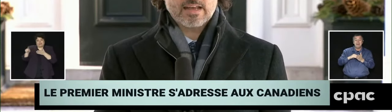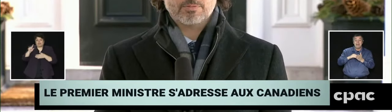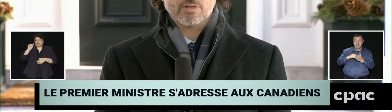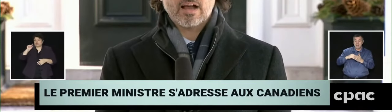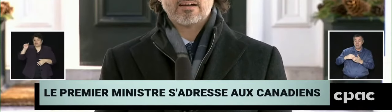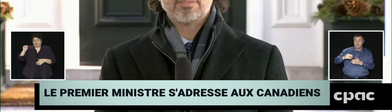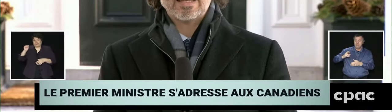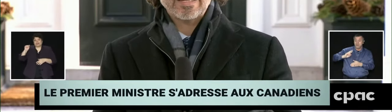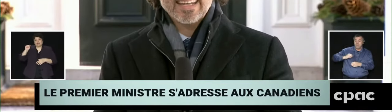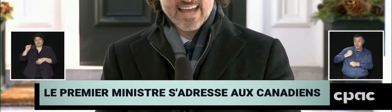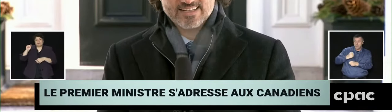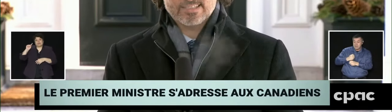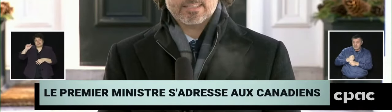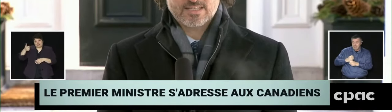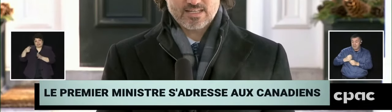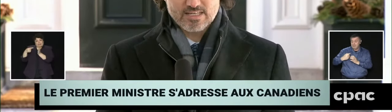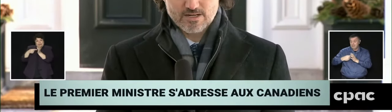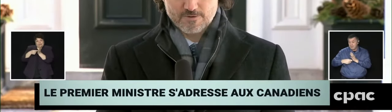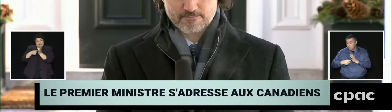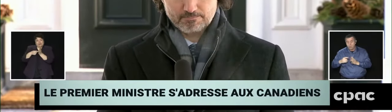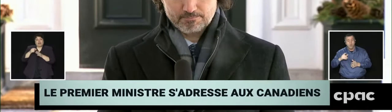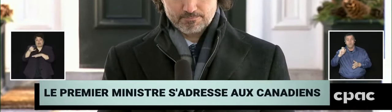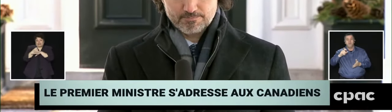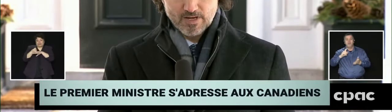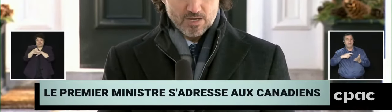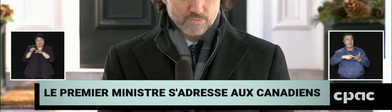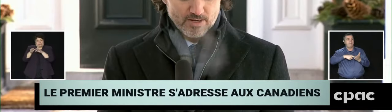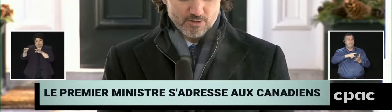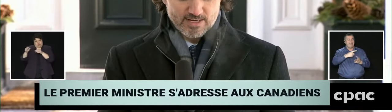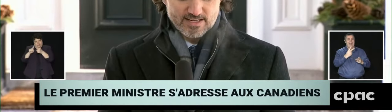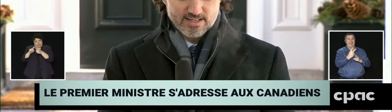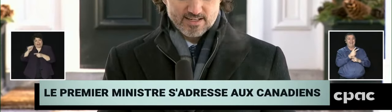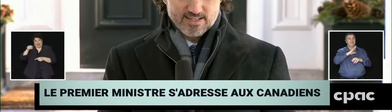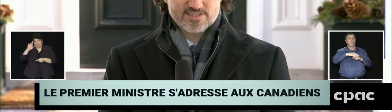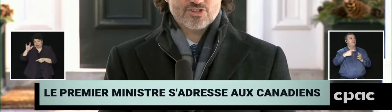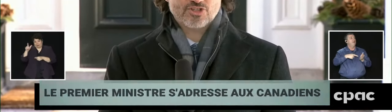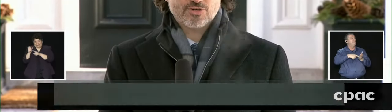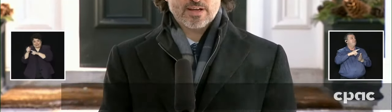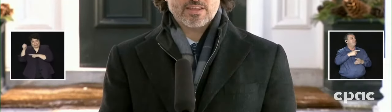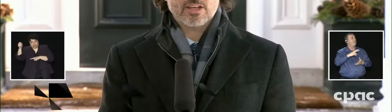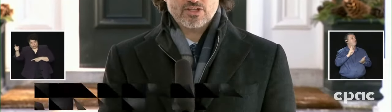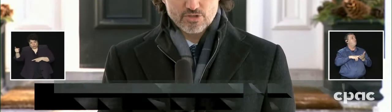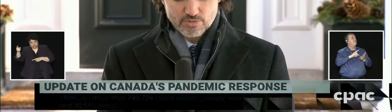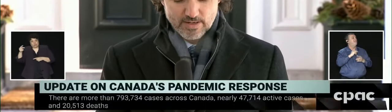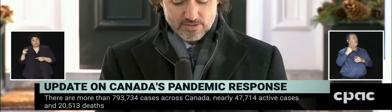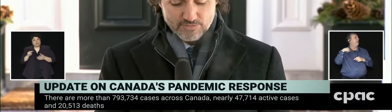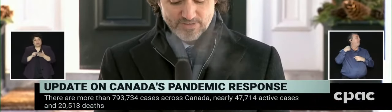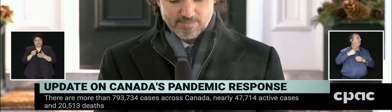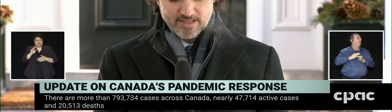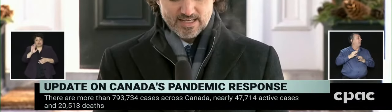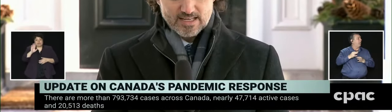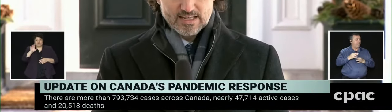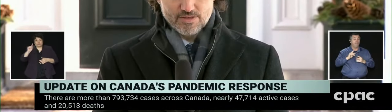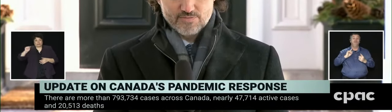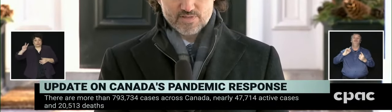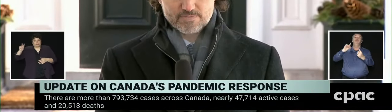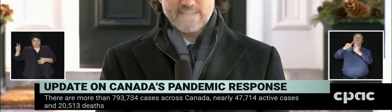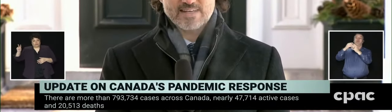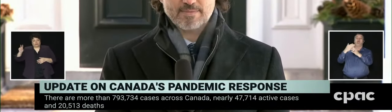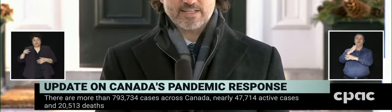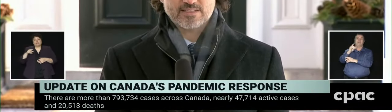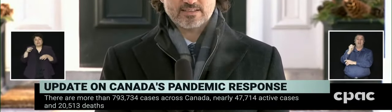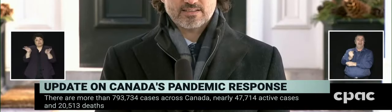until April of next year. Our priority is ensuring that you and your family get through